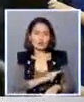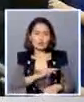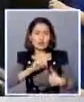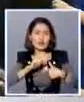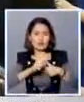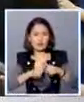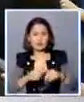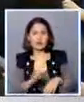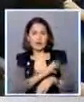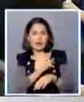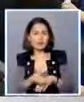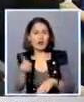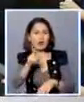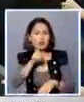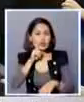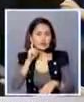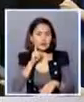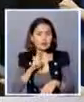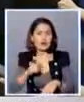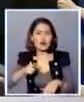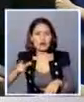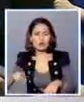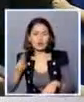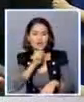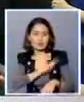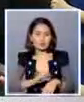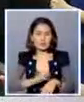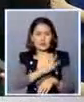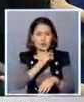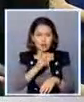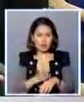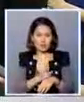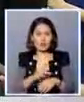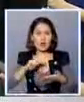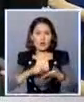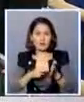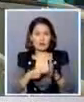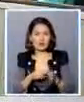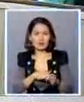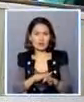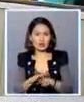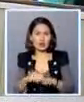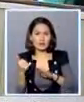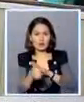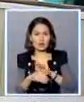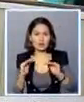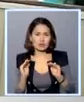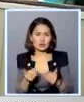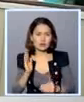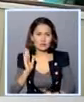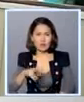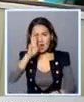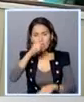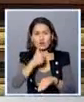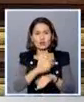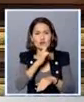мәселесі болғаннан кейін ең бірінші мынау бағдардың ішіндегі президенттің қойып отырған мәселесі бұл жұмыссыздықты жою. Бүгінгі